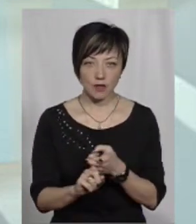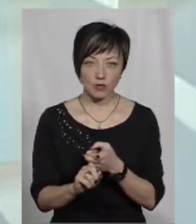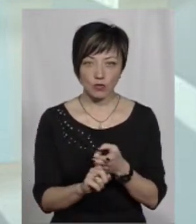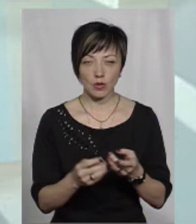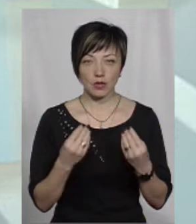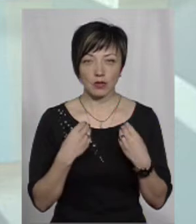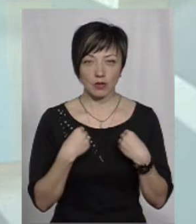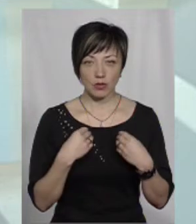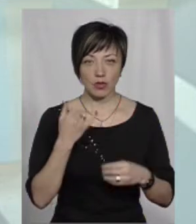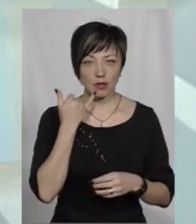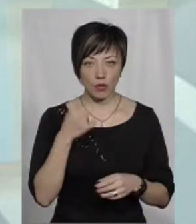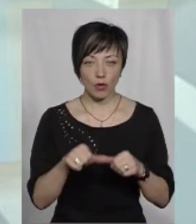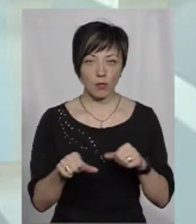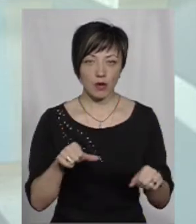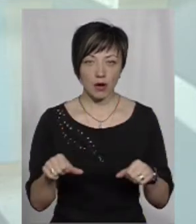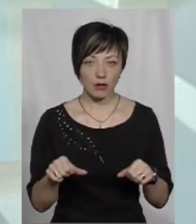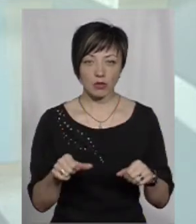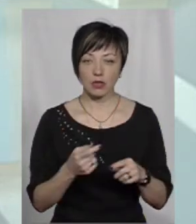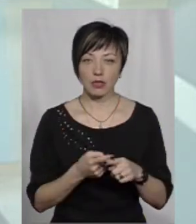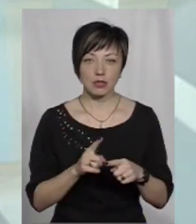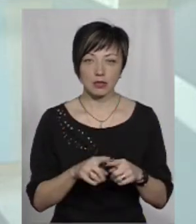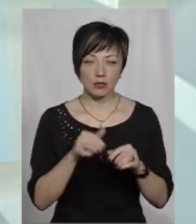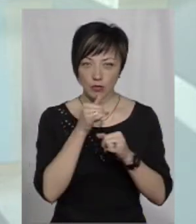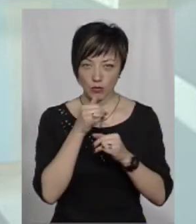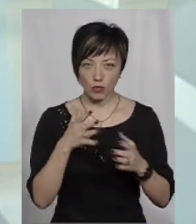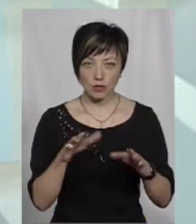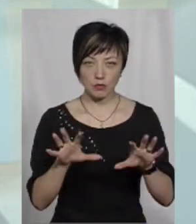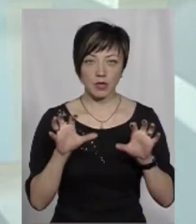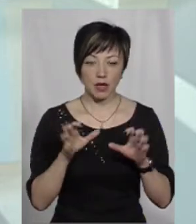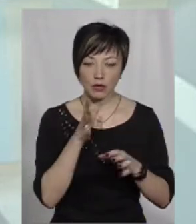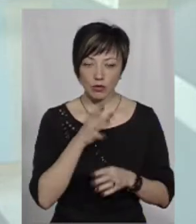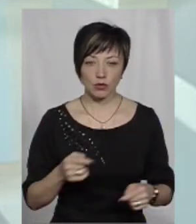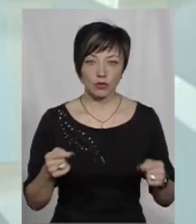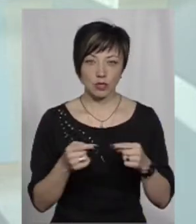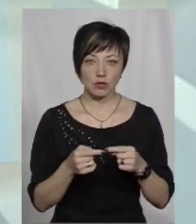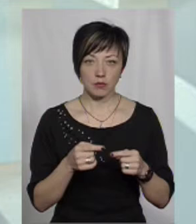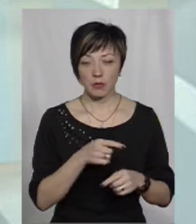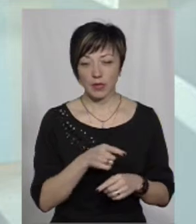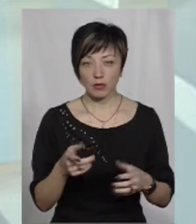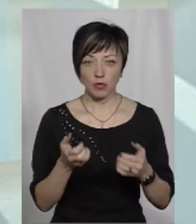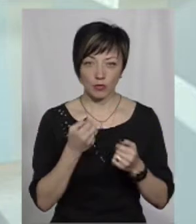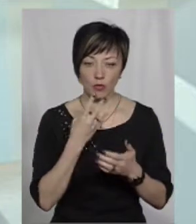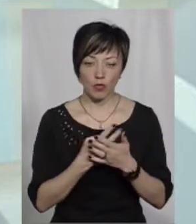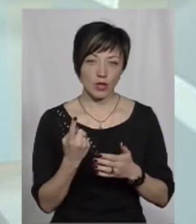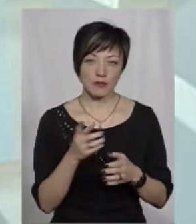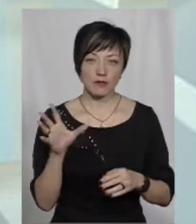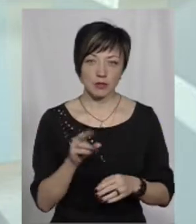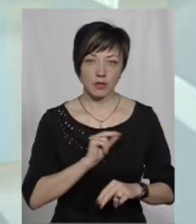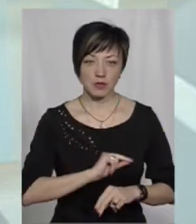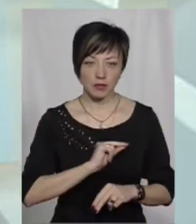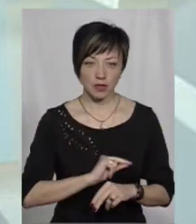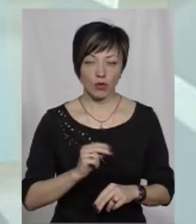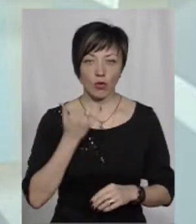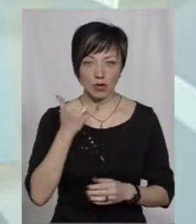які нам надають телефонні оператори, не може сприйняти одночасно. Дякую. В період прийому показів абсолютно всі